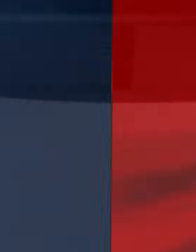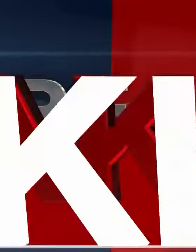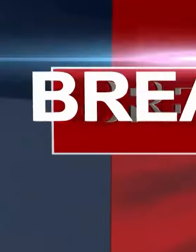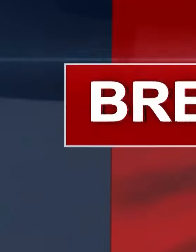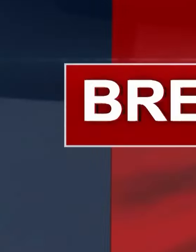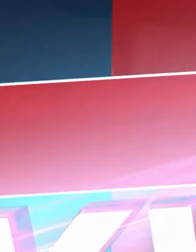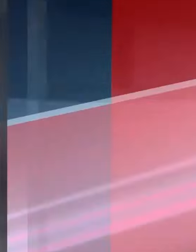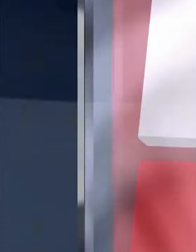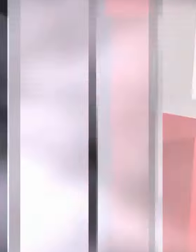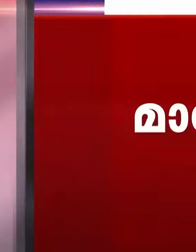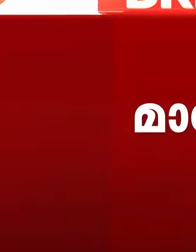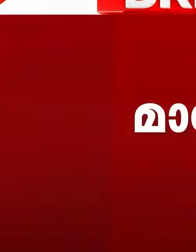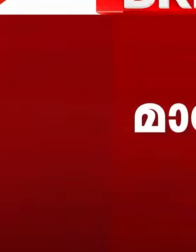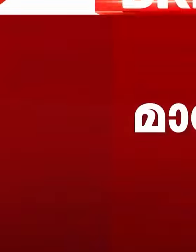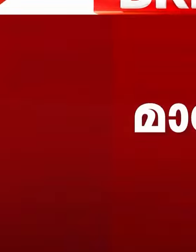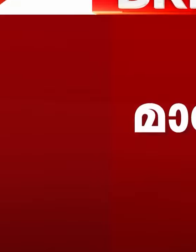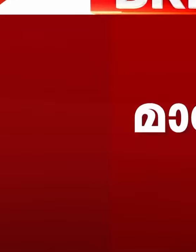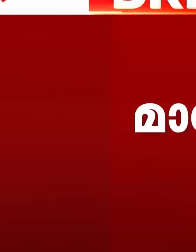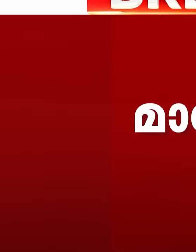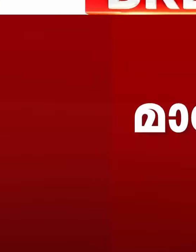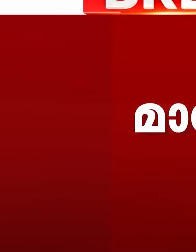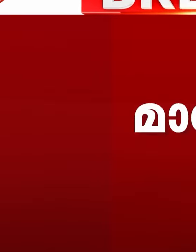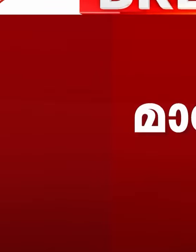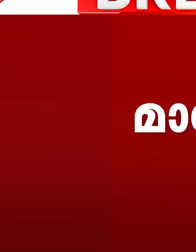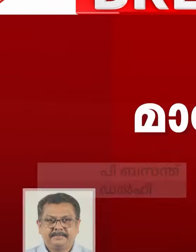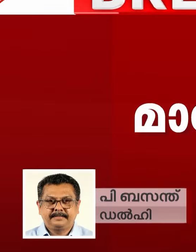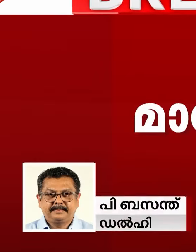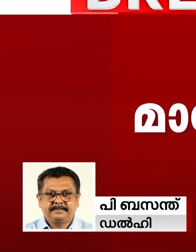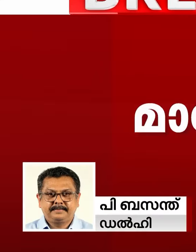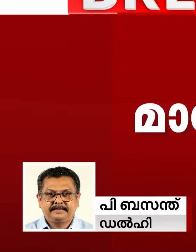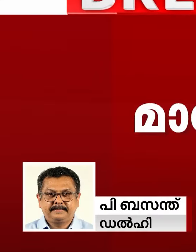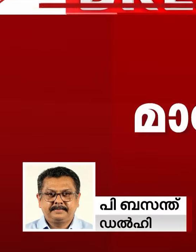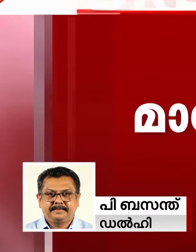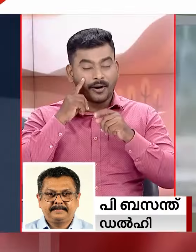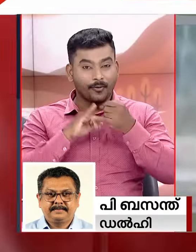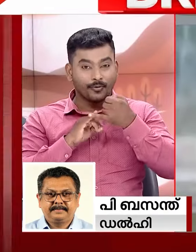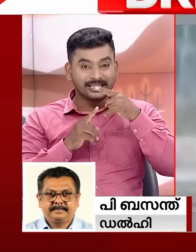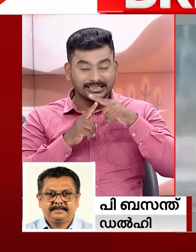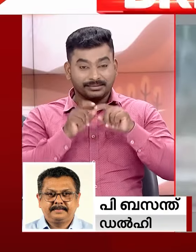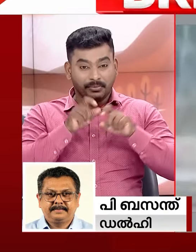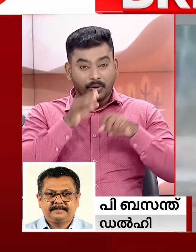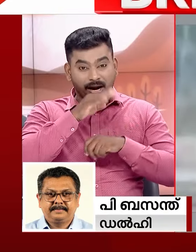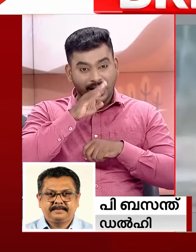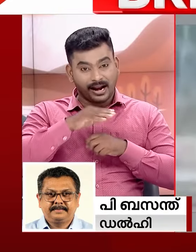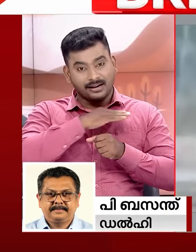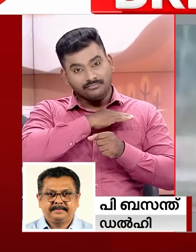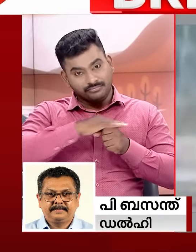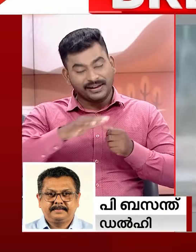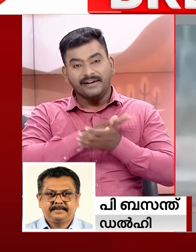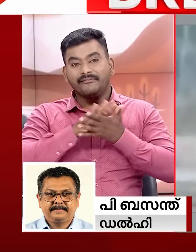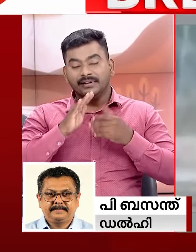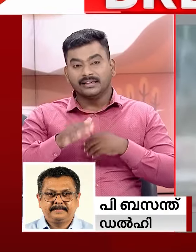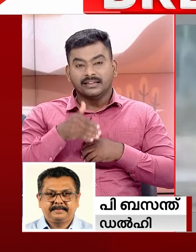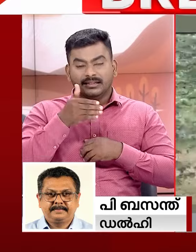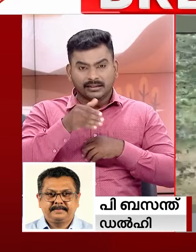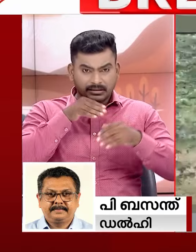ഇപ്പോൾ 9 മാവോയിസ്റ്റുകൾ കൊല്ലപ്പെട്ടു എന്നുള്ളൊരു വിവരം മാത്രമാണ് ഇപ്പോൾ പുറത്തു വന്നിട്ടുള്ളത്. ഇവരുടെ